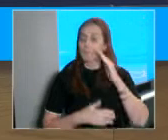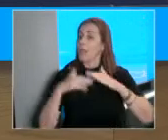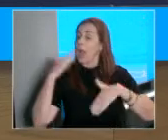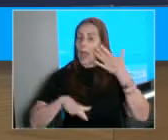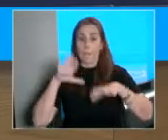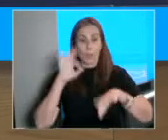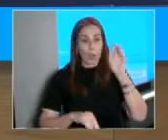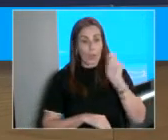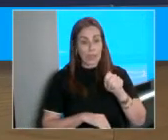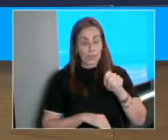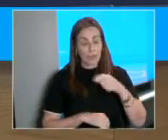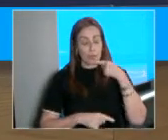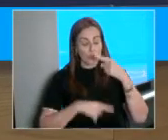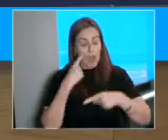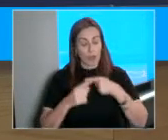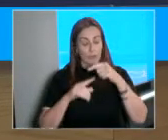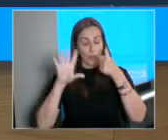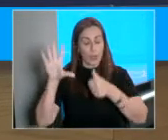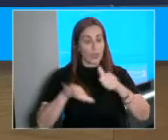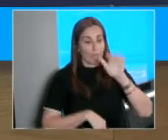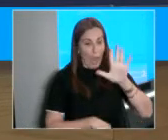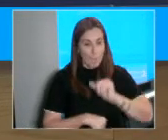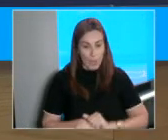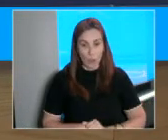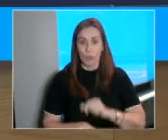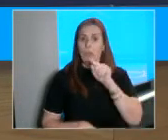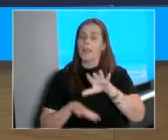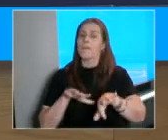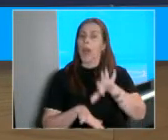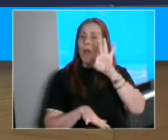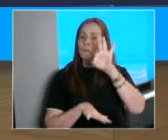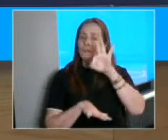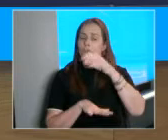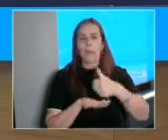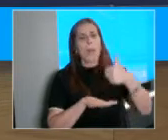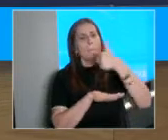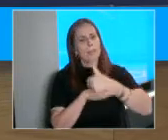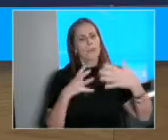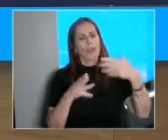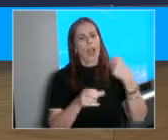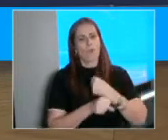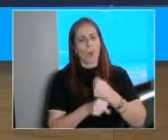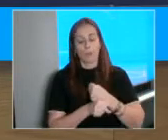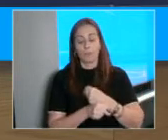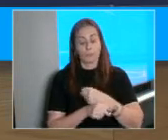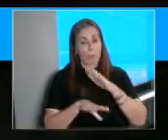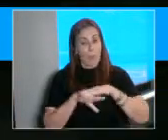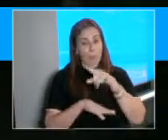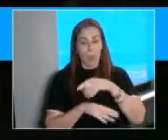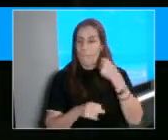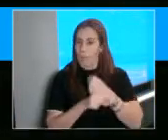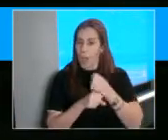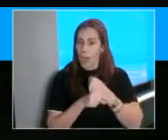לאחר הבחירות לכנסת השישית בשנת 1965, נבחרה למזכירה הכללית של מפאי. במסגרת התפקיד